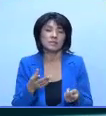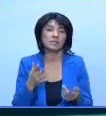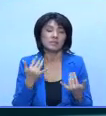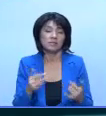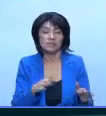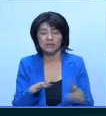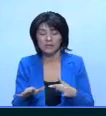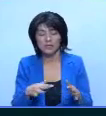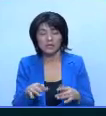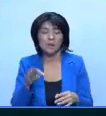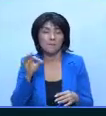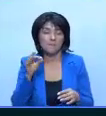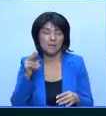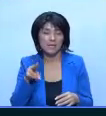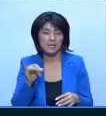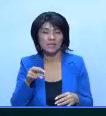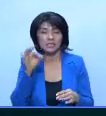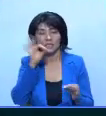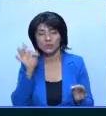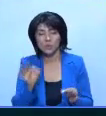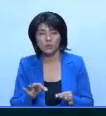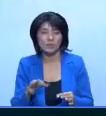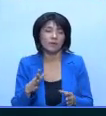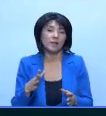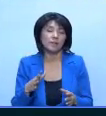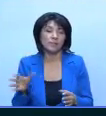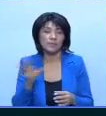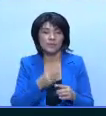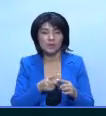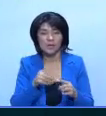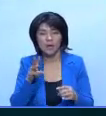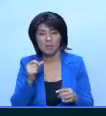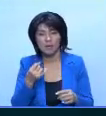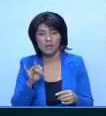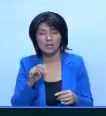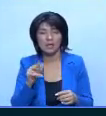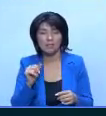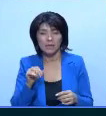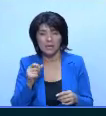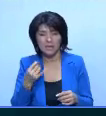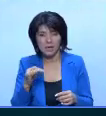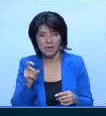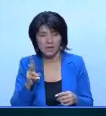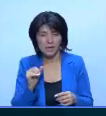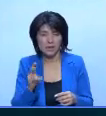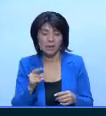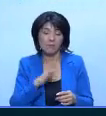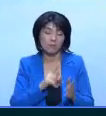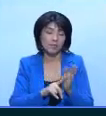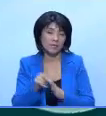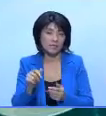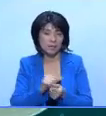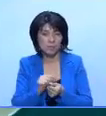науки и искусства внесших свой вклад в развитие общества абай аль-фараби абулхаир и аблай хана изначально были бумажные купюры